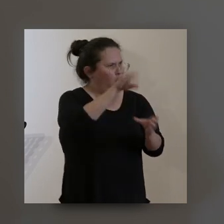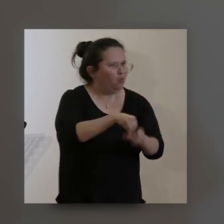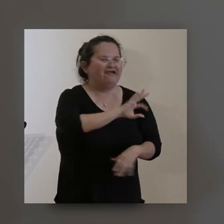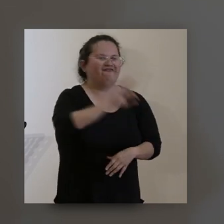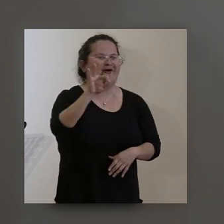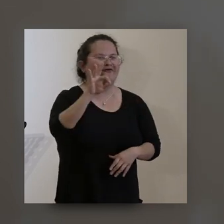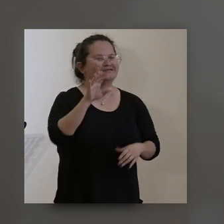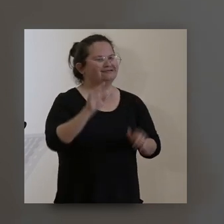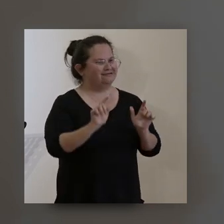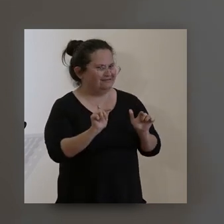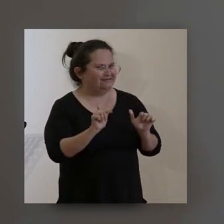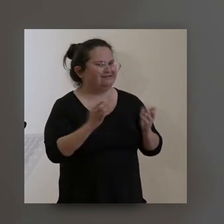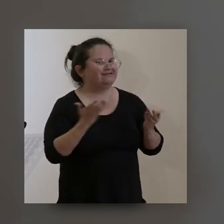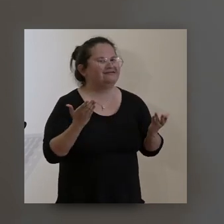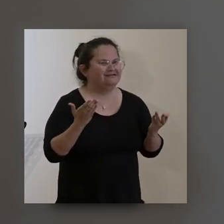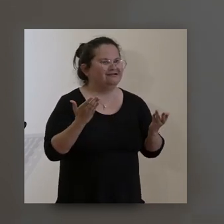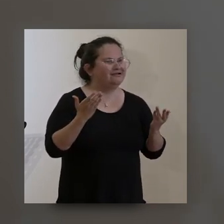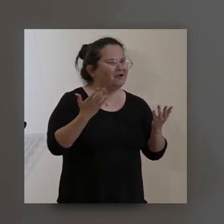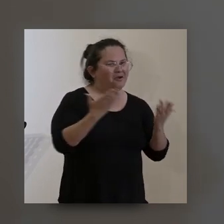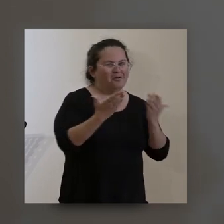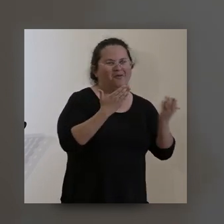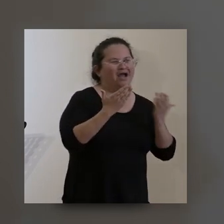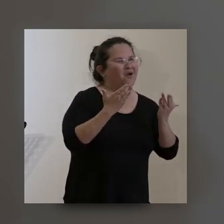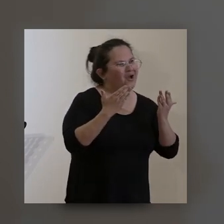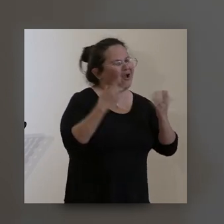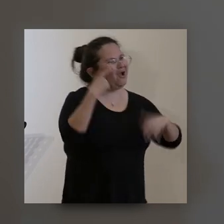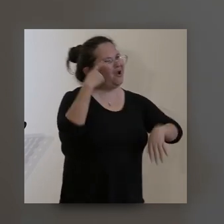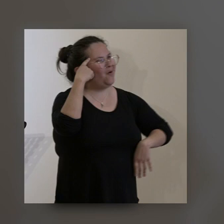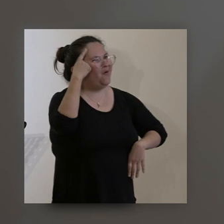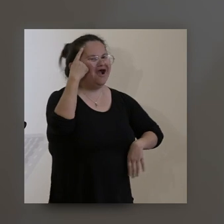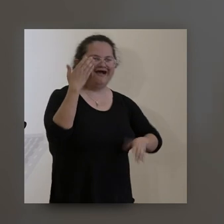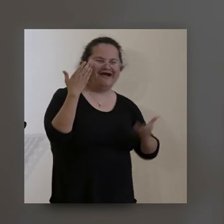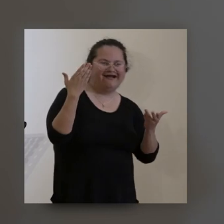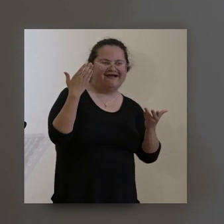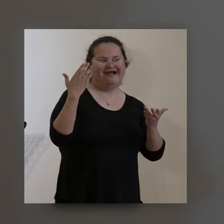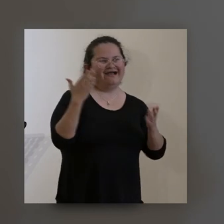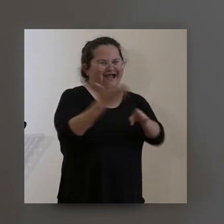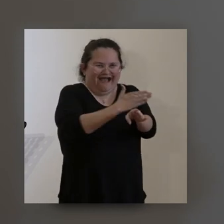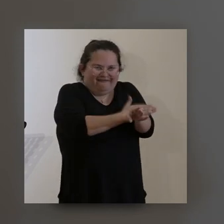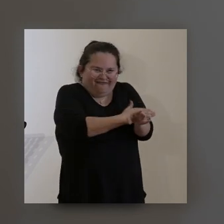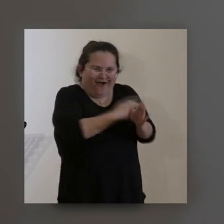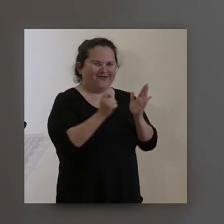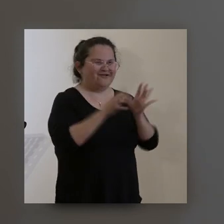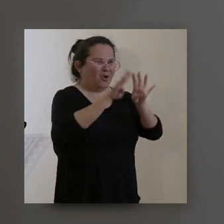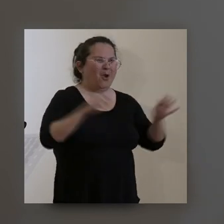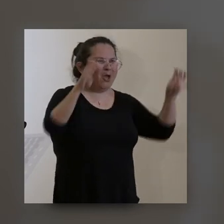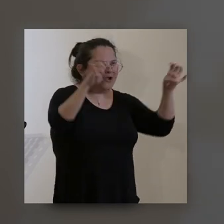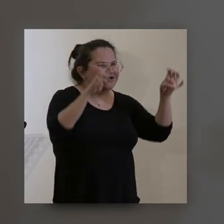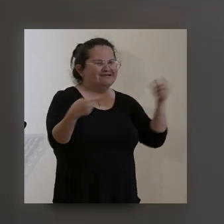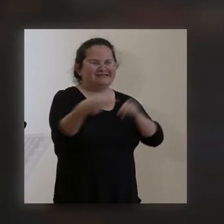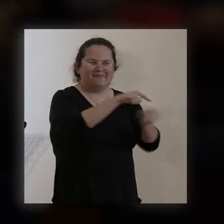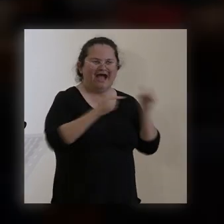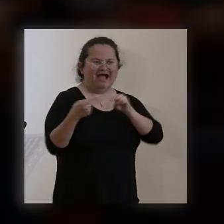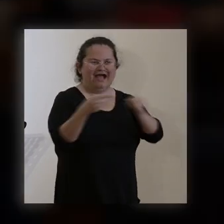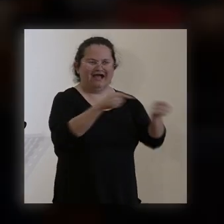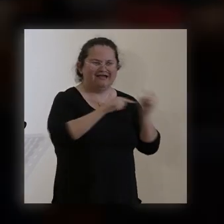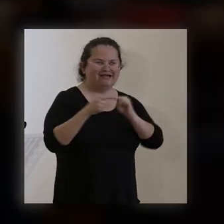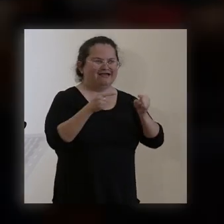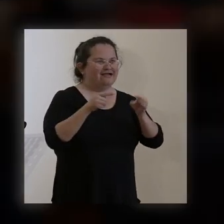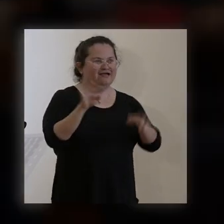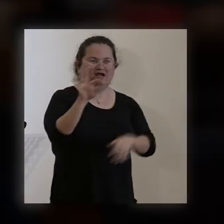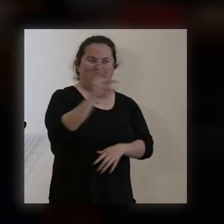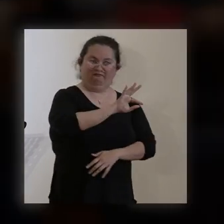Contrairement à cette fiction juridique dont on a parlé plus tôt aujourd'hui lors du colloque, Le sol de France n'affranchit